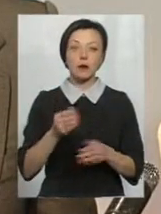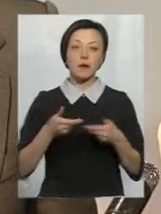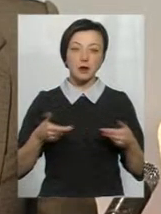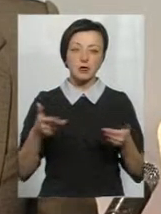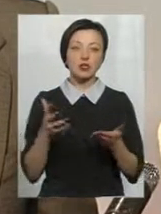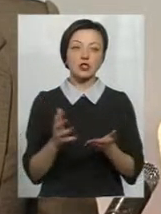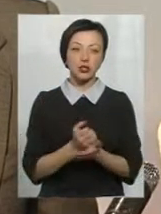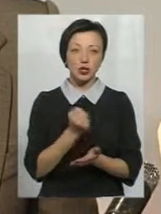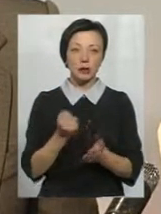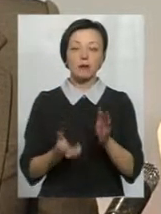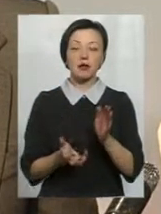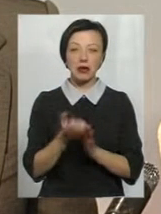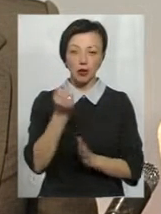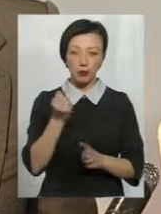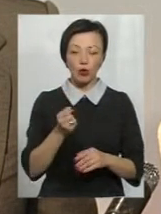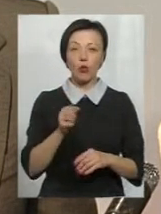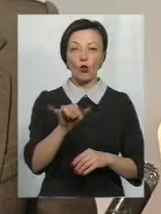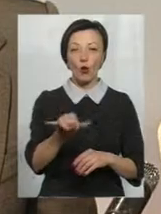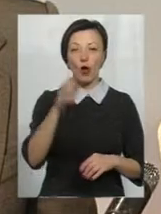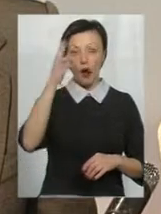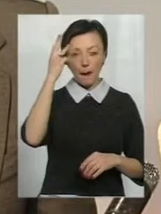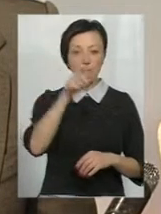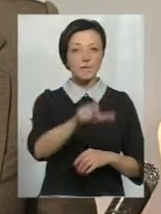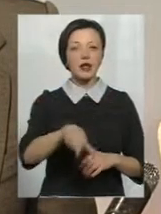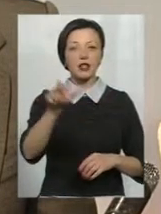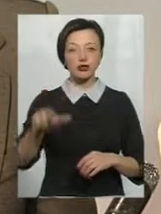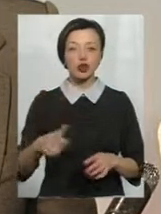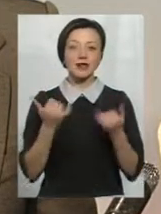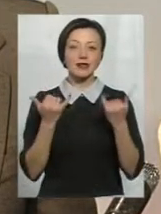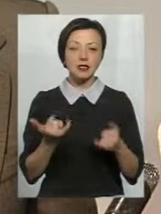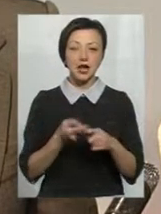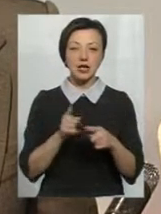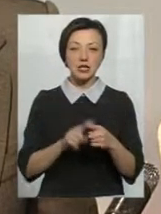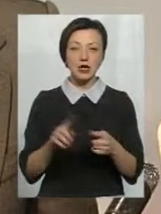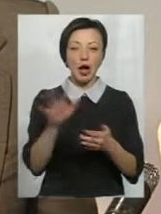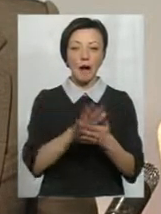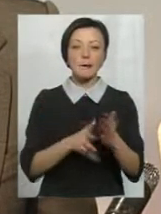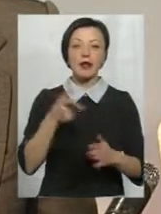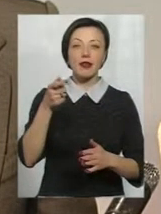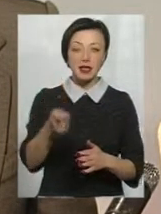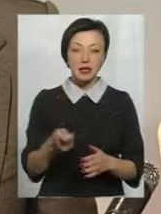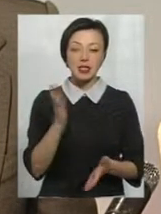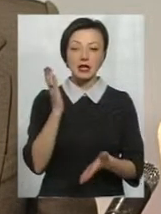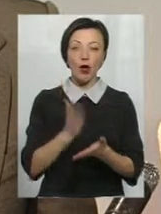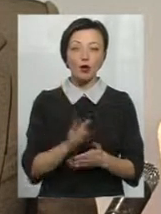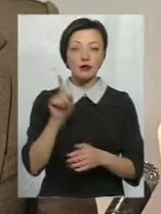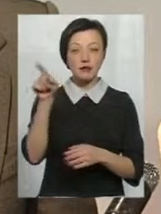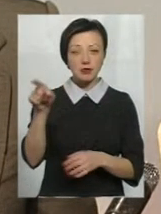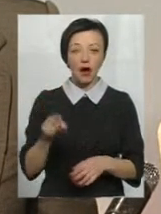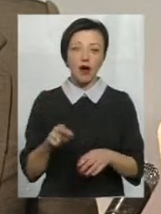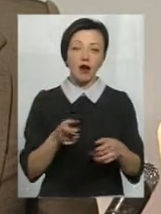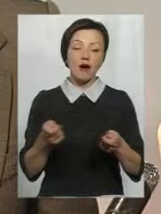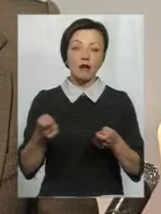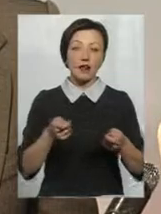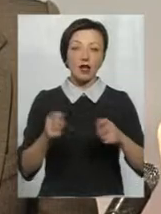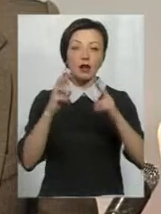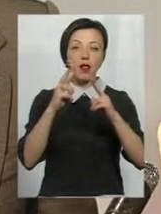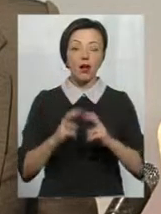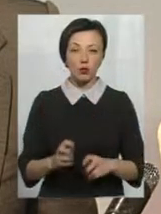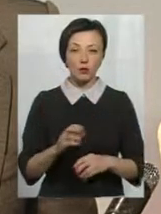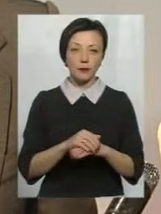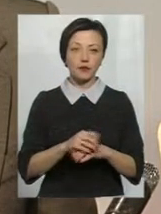знайшли підтримку в хмельничан, і зараз оця петиція саме знаходиться на розгляді. Враховуючи дуже